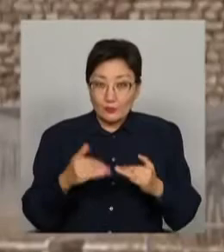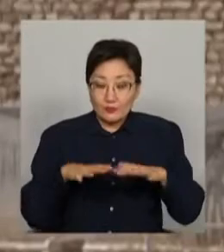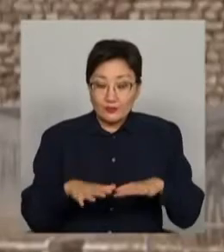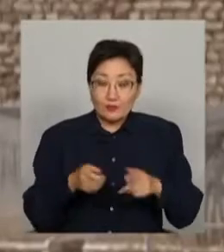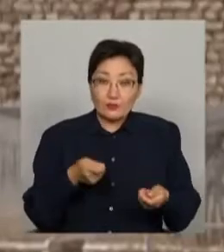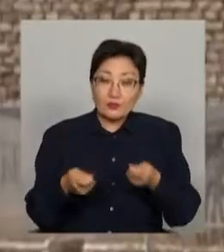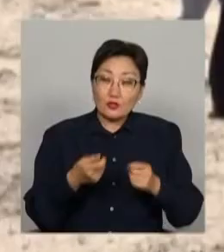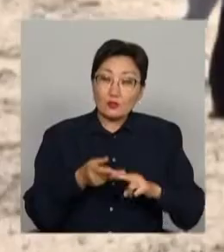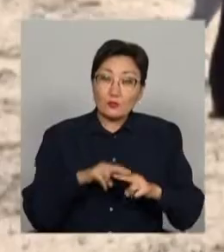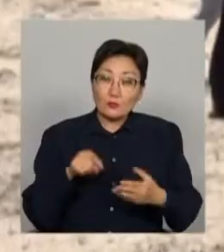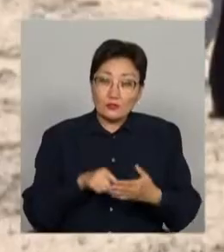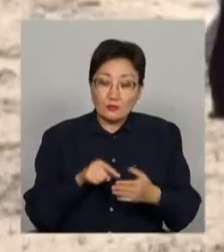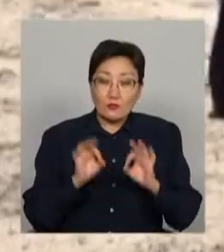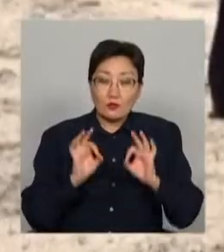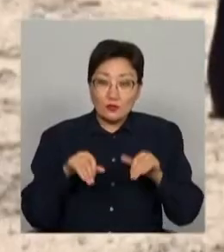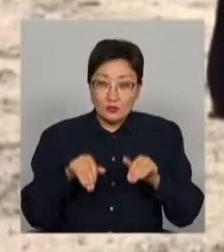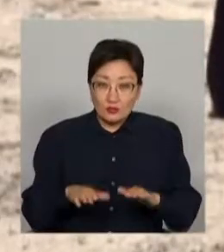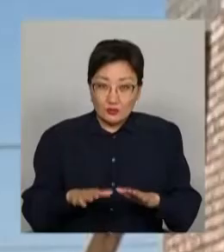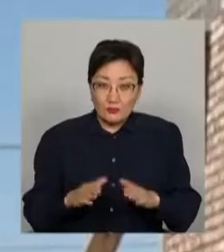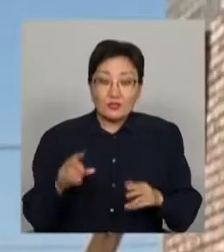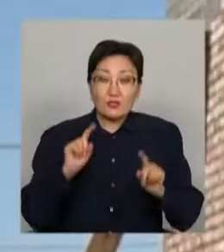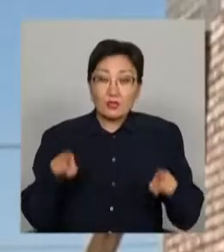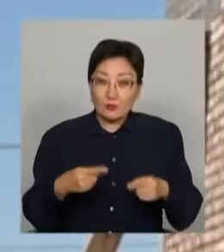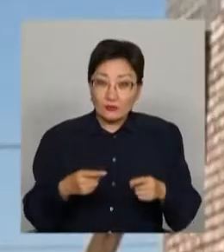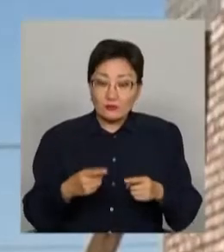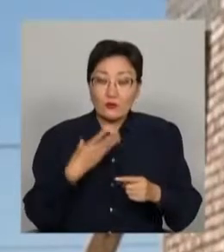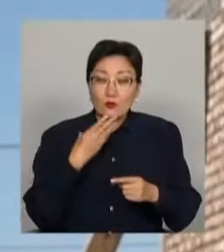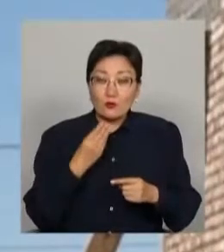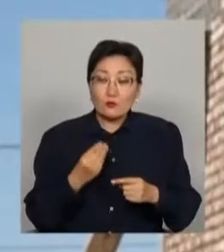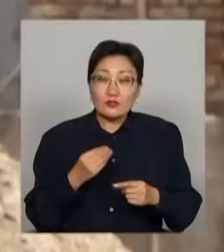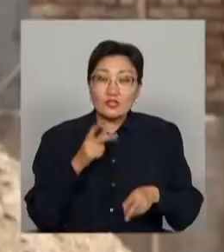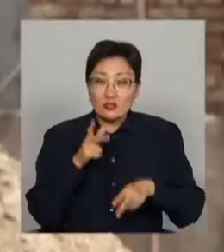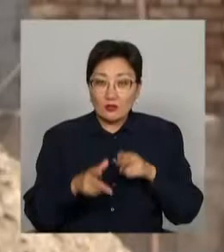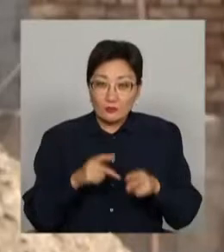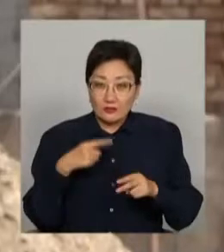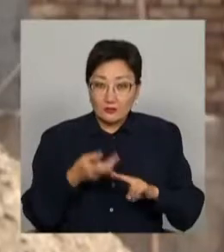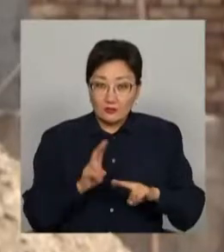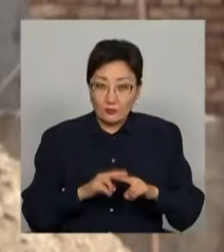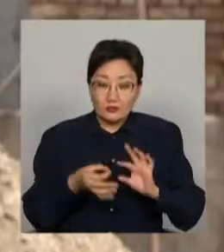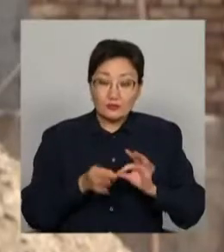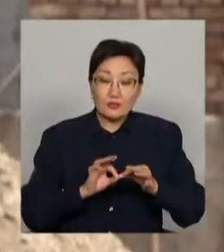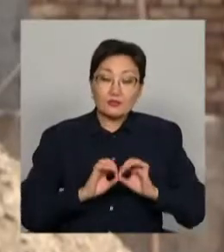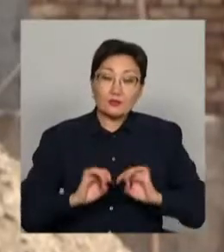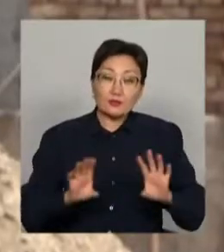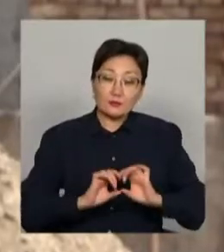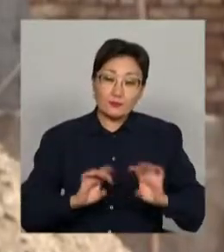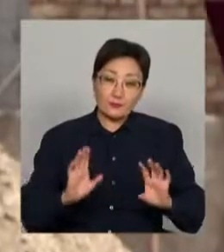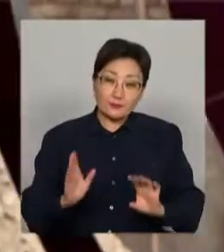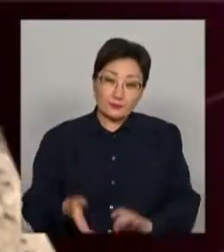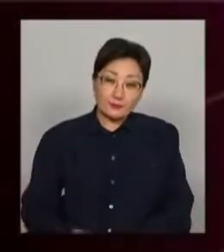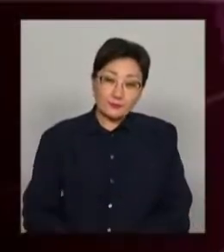жергілікті биліктен бұл мәселені бір жақты шешім табуын талап етіп, өзінің жанайқайын жеткізді. Бұл туралы мен Оразай Нұртай сәлден кейін